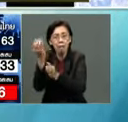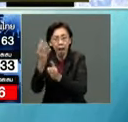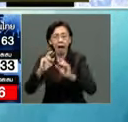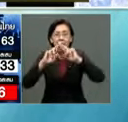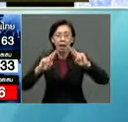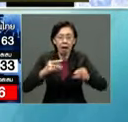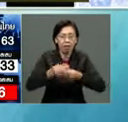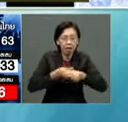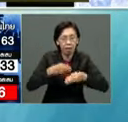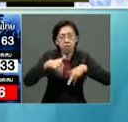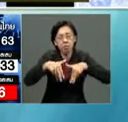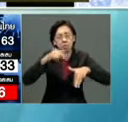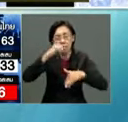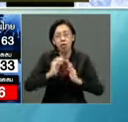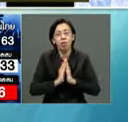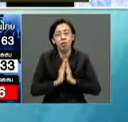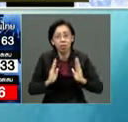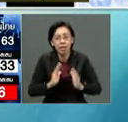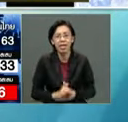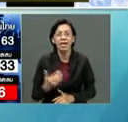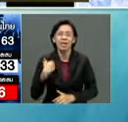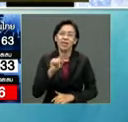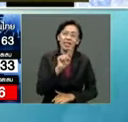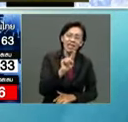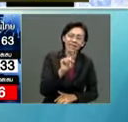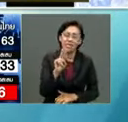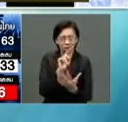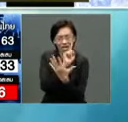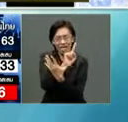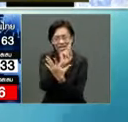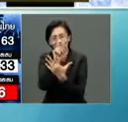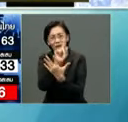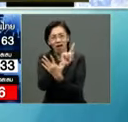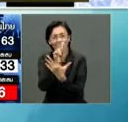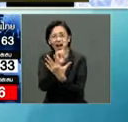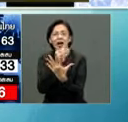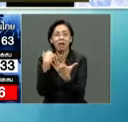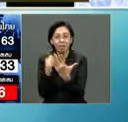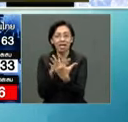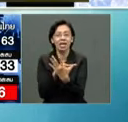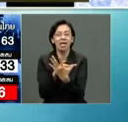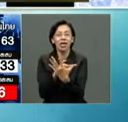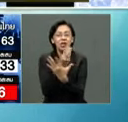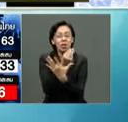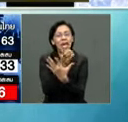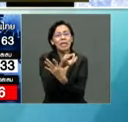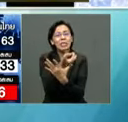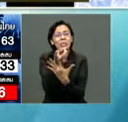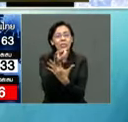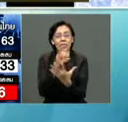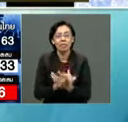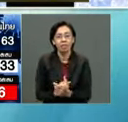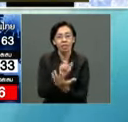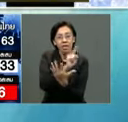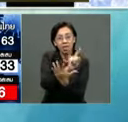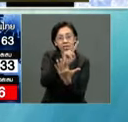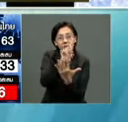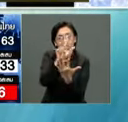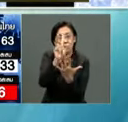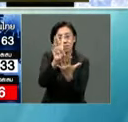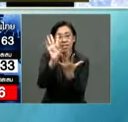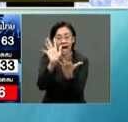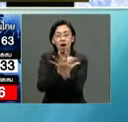ค้าทั้งหลายนะครับอาจจะมี1บ้าง2บ้างนะครับคะแนนต่ำๆเหล่านี้นะครับก็ไม่ได้ทิ้งหาย